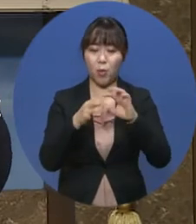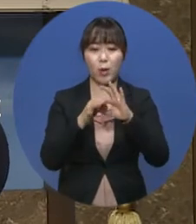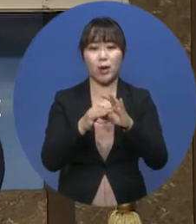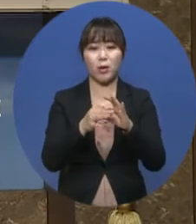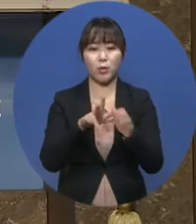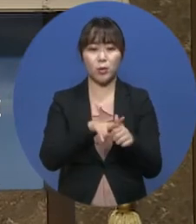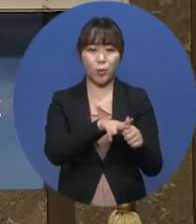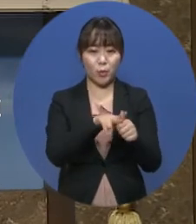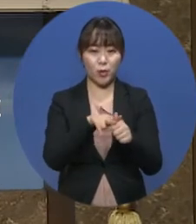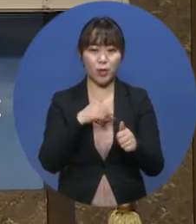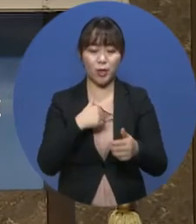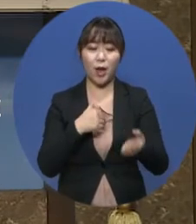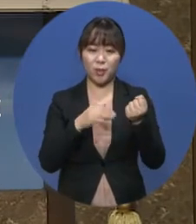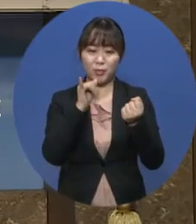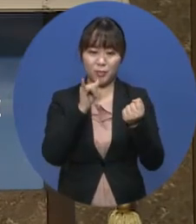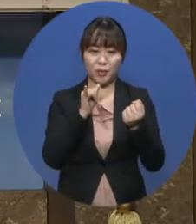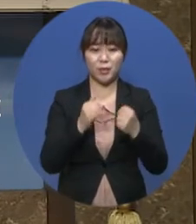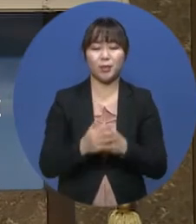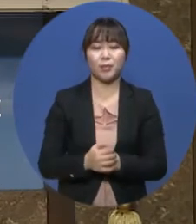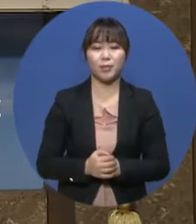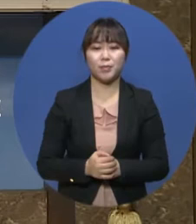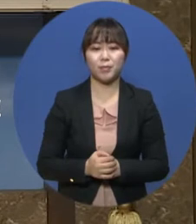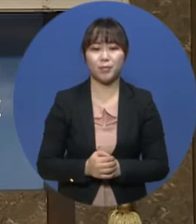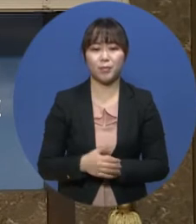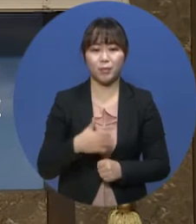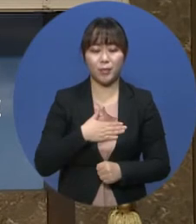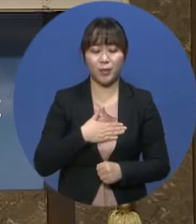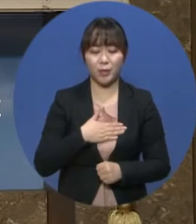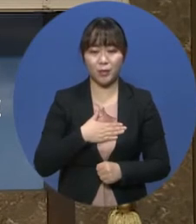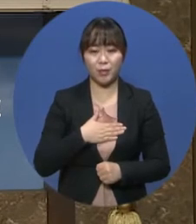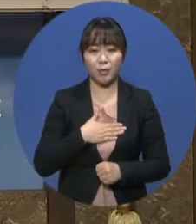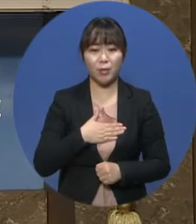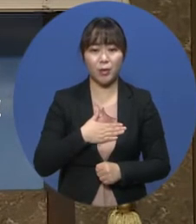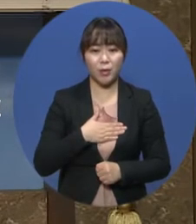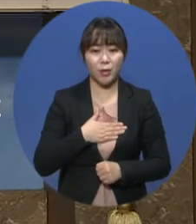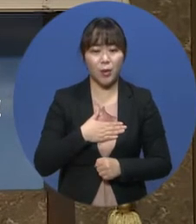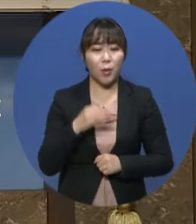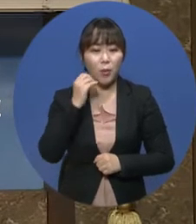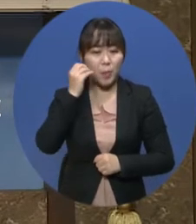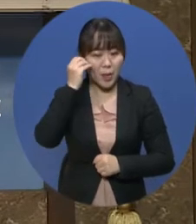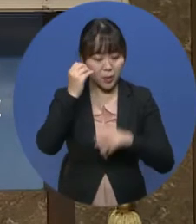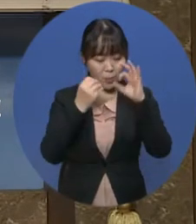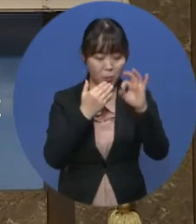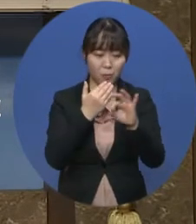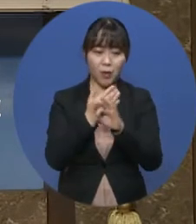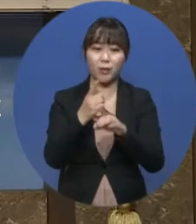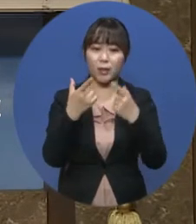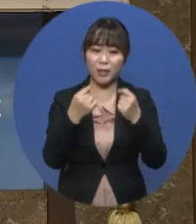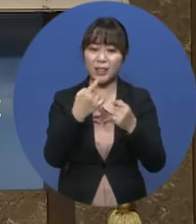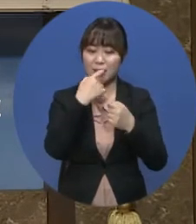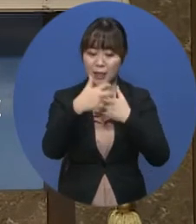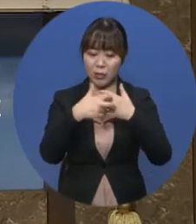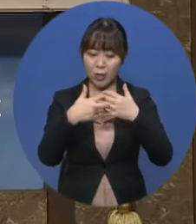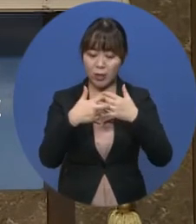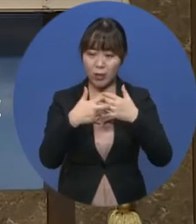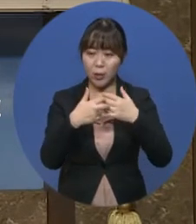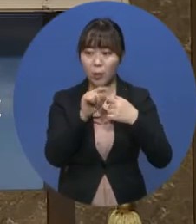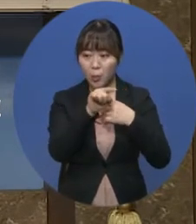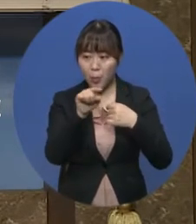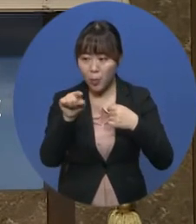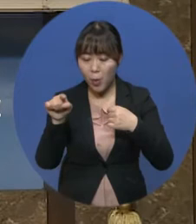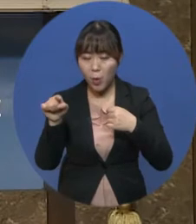그걸 가지고 있어요 그래서 어 우리 그 홈페이지에 보면 그런 치과 들이 쭉 있습니다